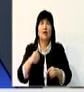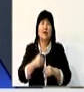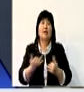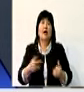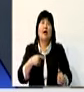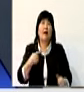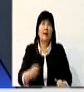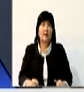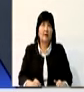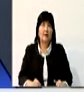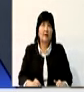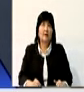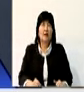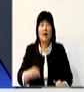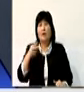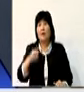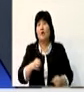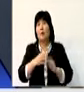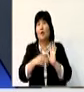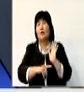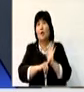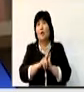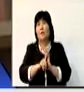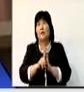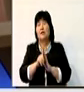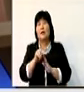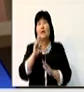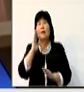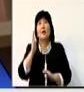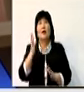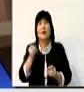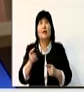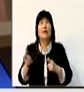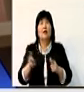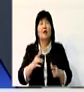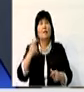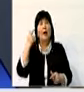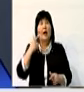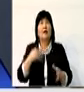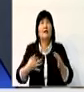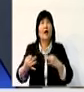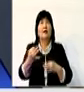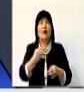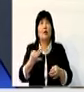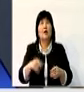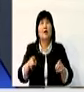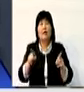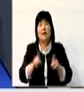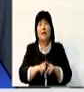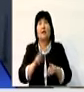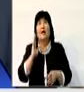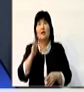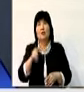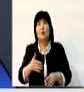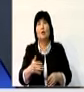айтқан 2019 жылдан бастап нөлдік сыныптар болатын болады. Емле дайын болып, ғалымдармен талқыланғаннан кейін, мақұлданғаннан кейін